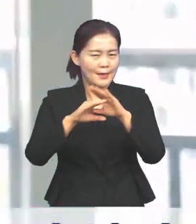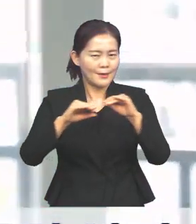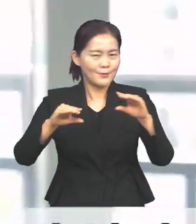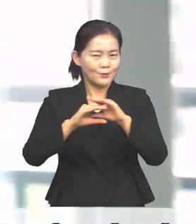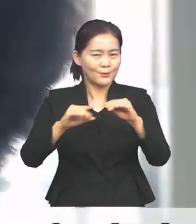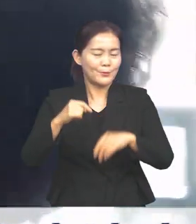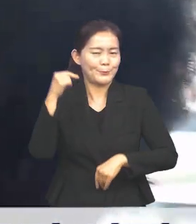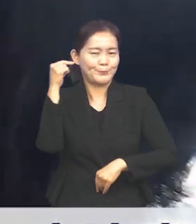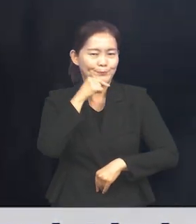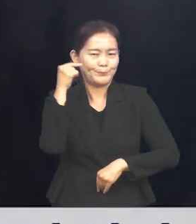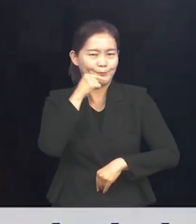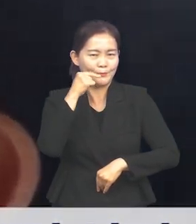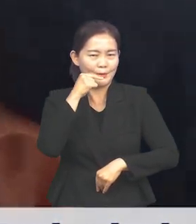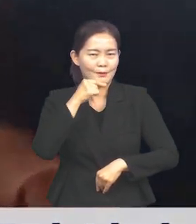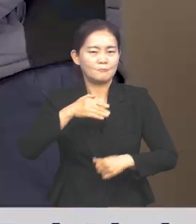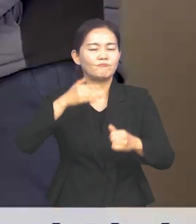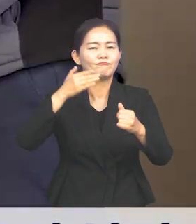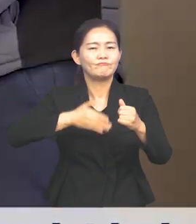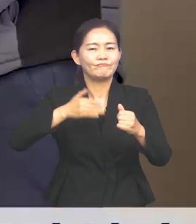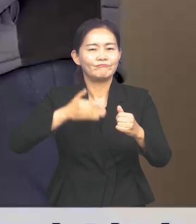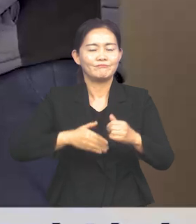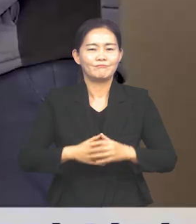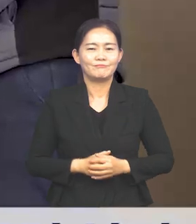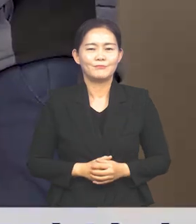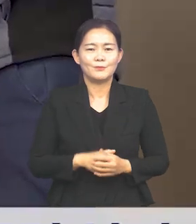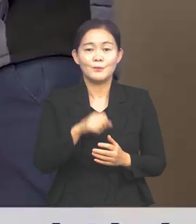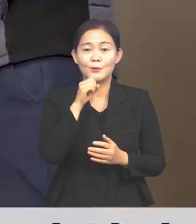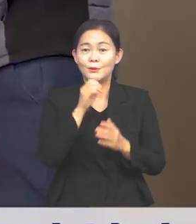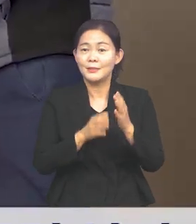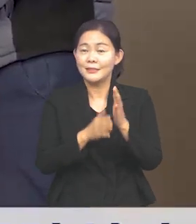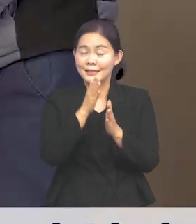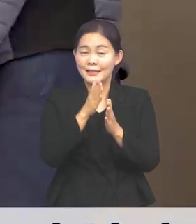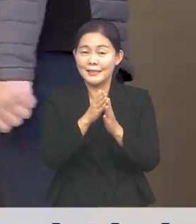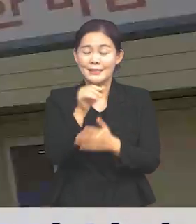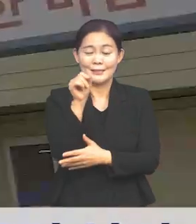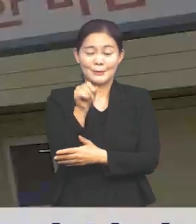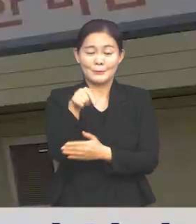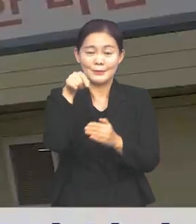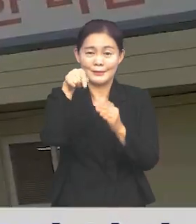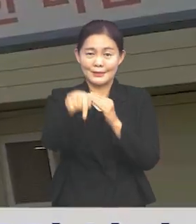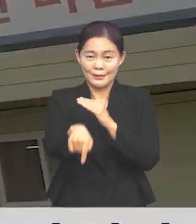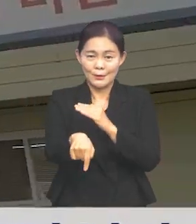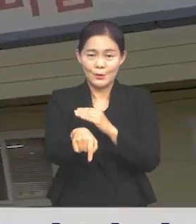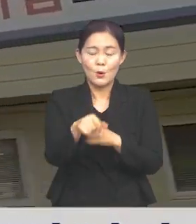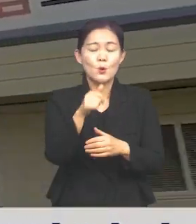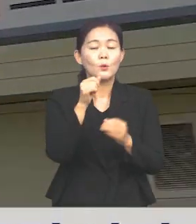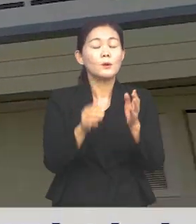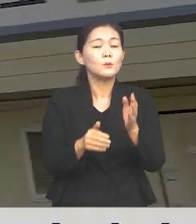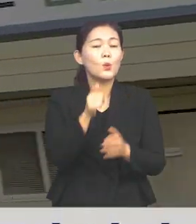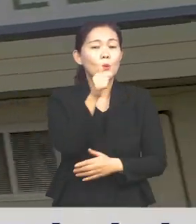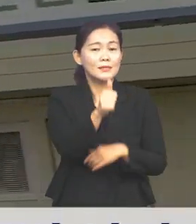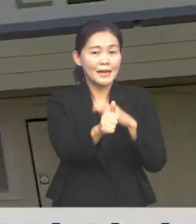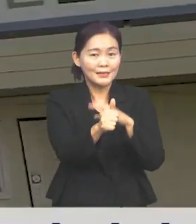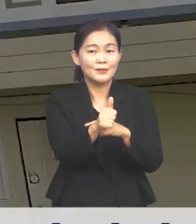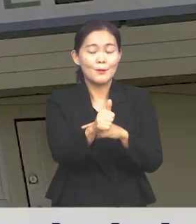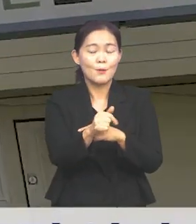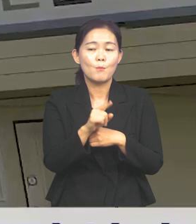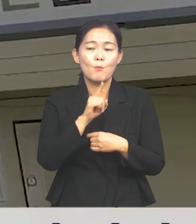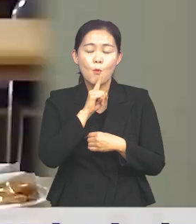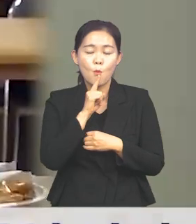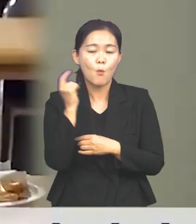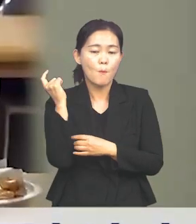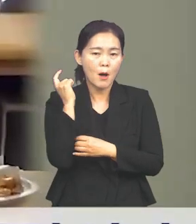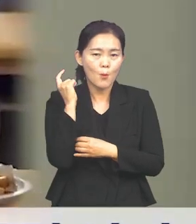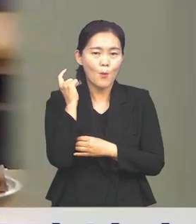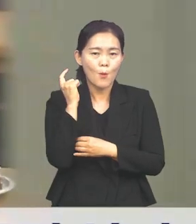제대로 해결될 수 있도록 철저히 보수해달라고 당부했습니다. 이 시장은 현장 사무실로 이동해 현장 소장으로부터 공사